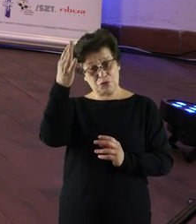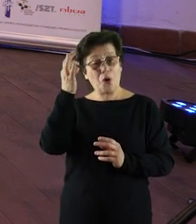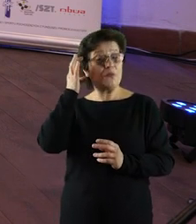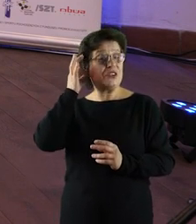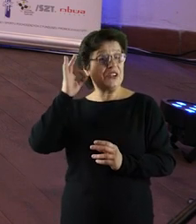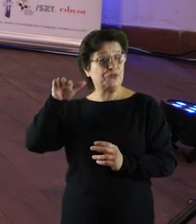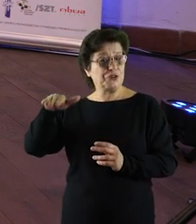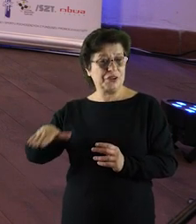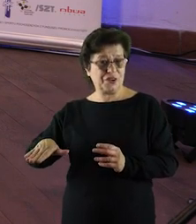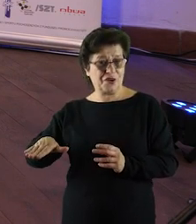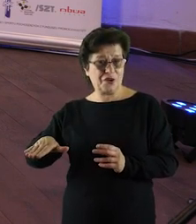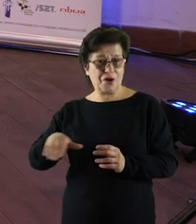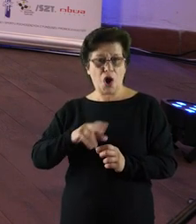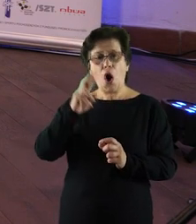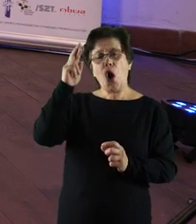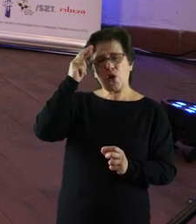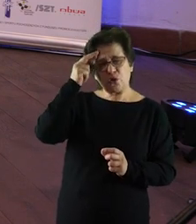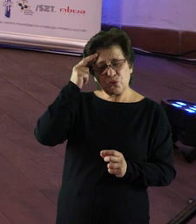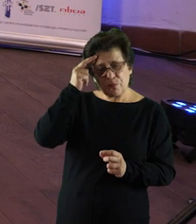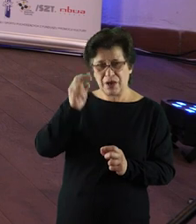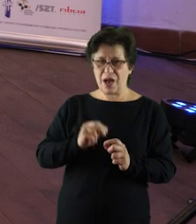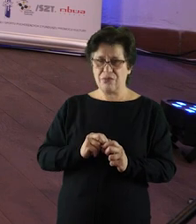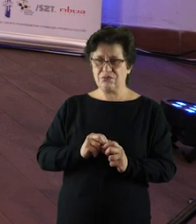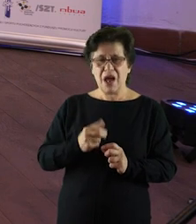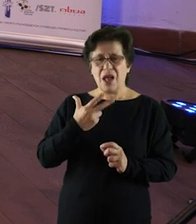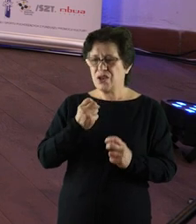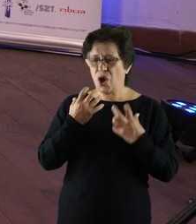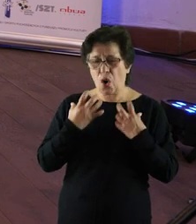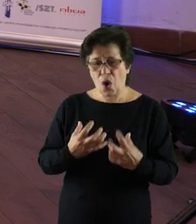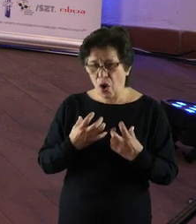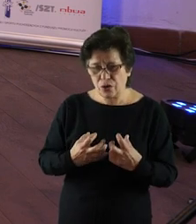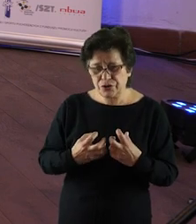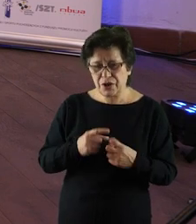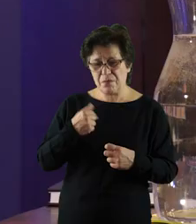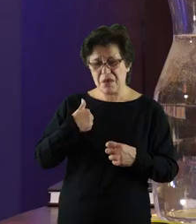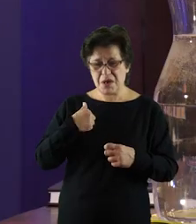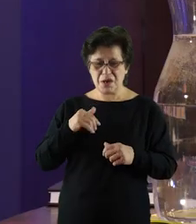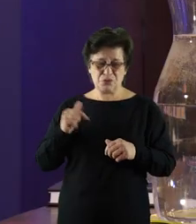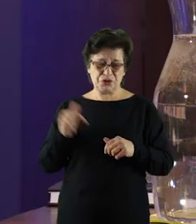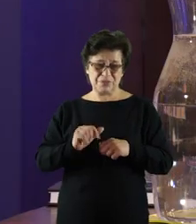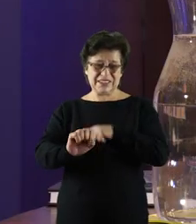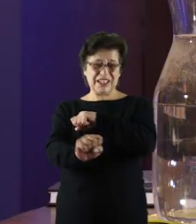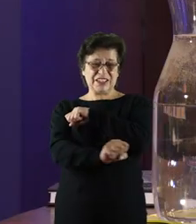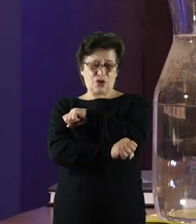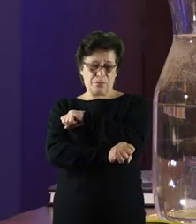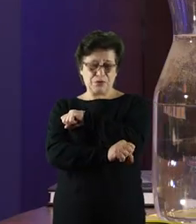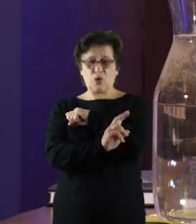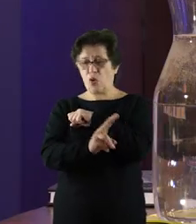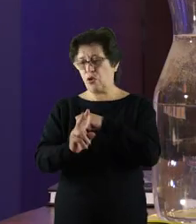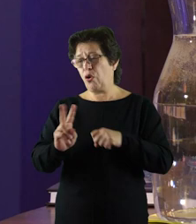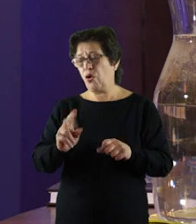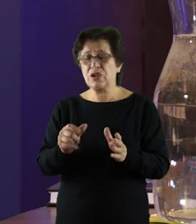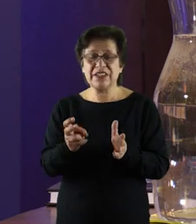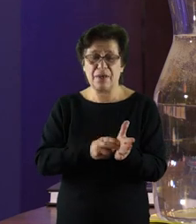która wreszcie zaczyna rozumieć, że nie chodzi o to, abyśmy w domu zastąpili kogoś, kogo zabrakło. Chodzi o to, aby być